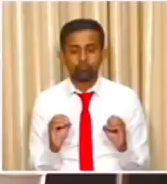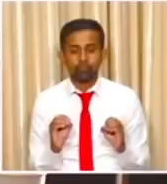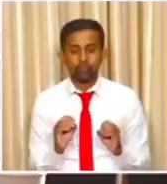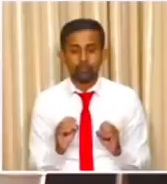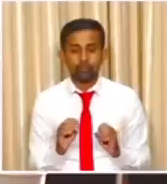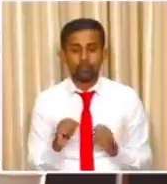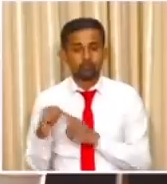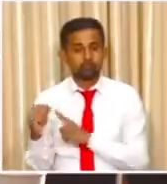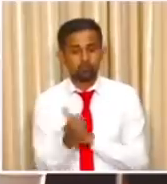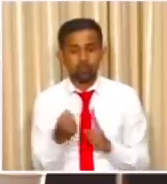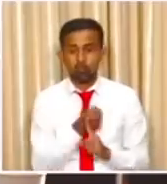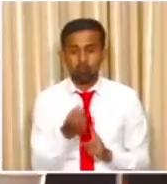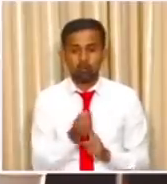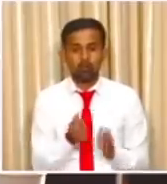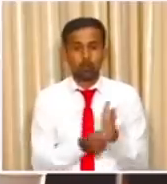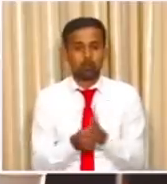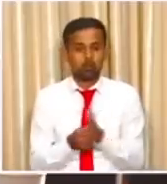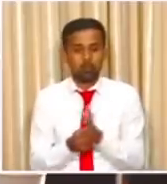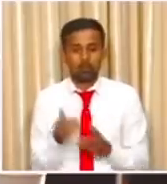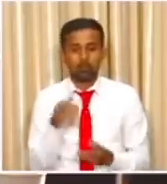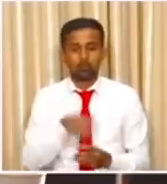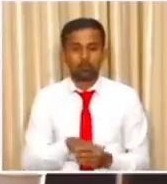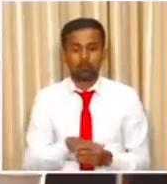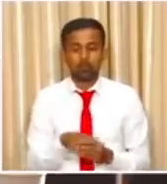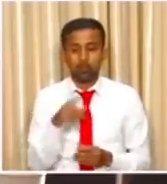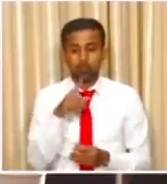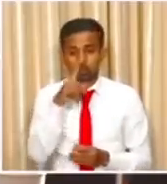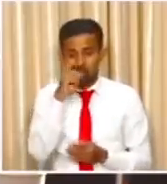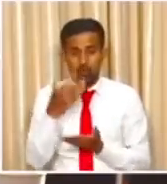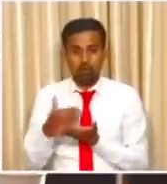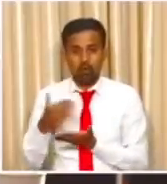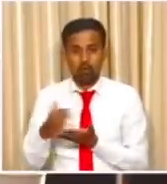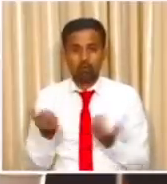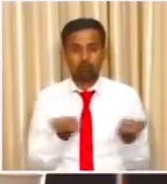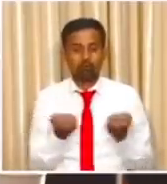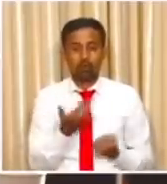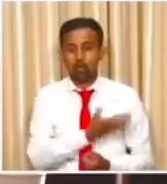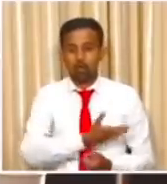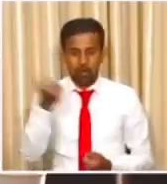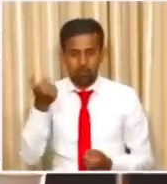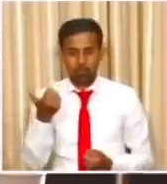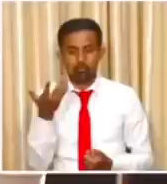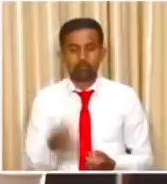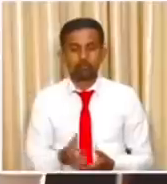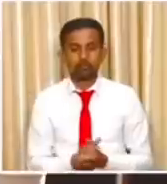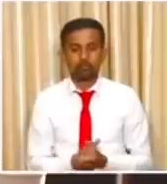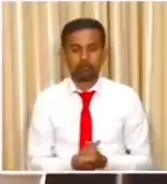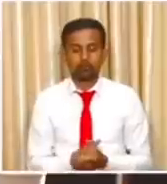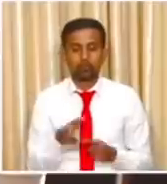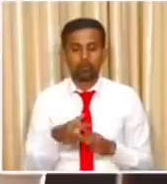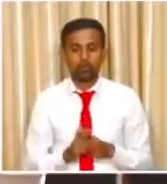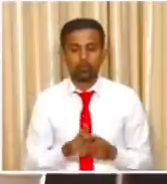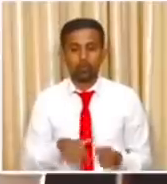අතිශය බලපෑම් සහගත චණ්ඩිකම් හරහා මේ ලීසින් වාහන පැහැර ගැනීම සිදු වෙනවා. හැබැයි ඔහුගේ